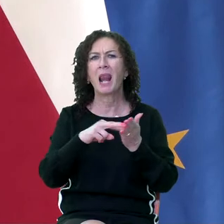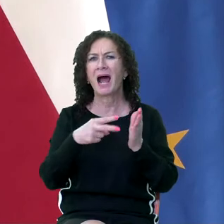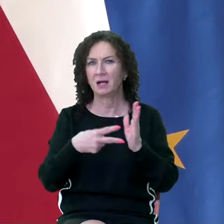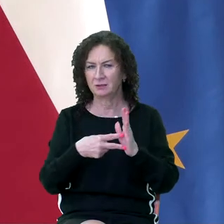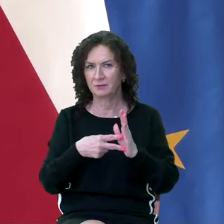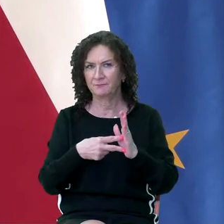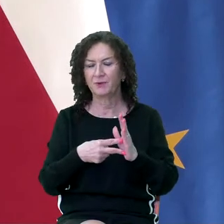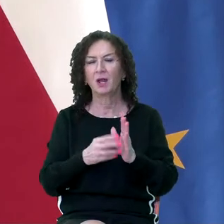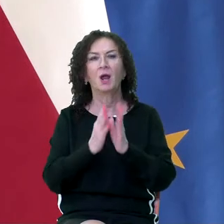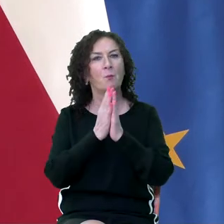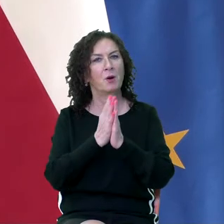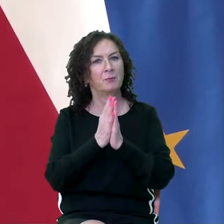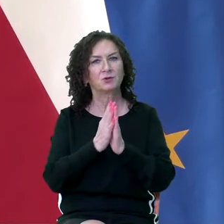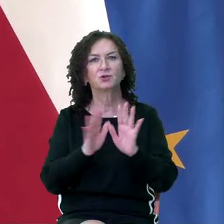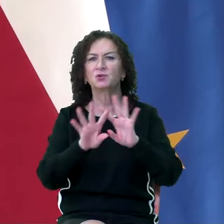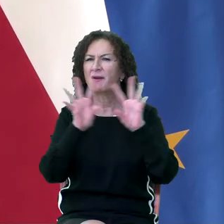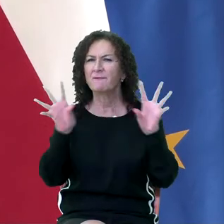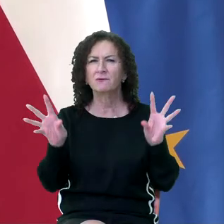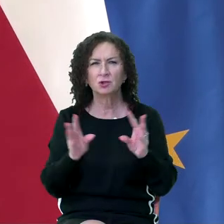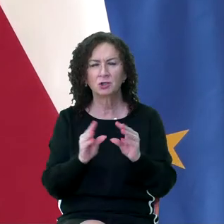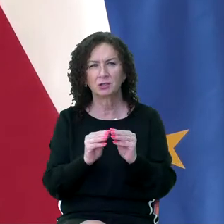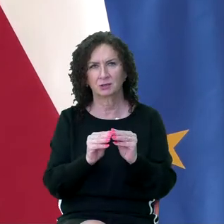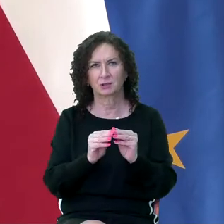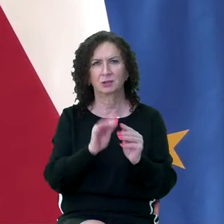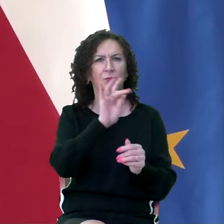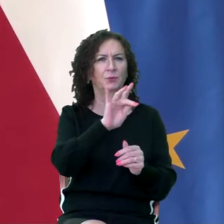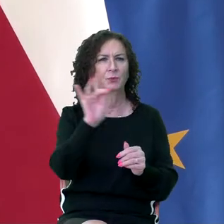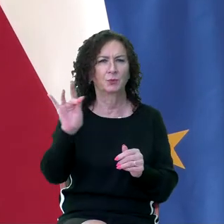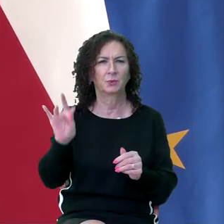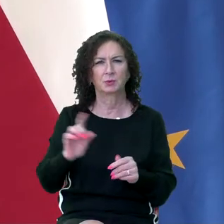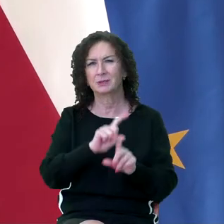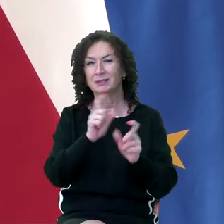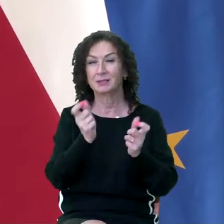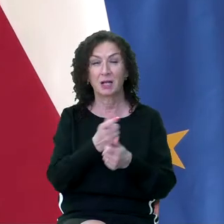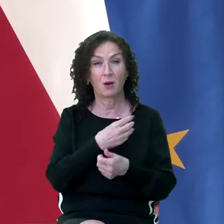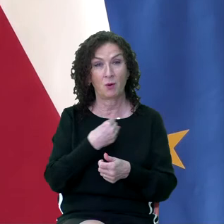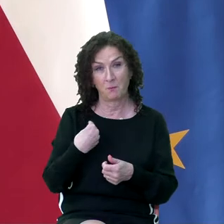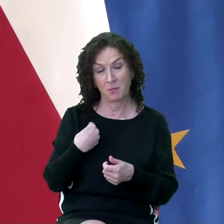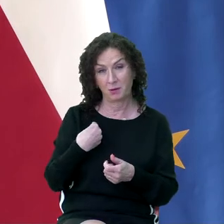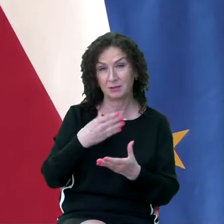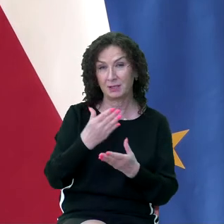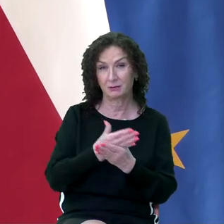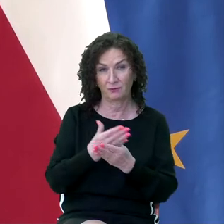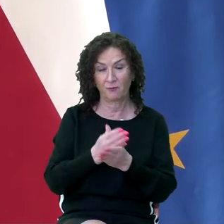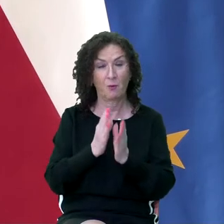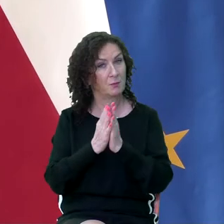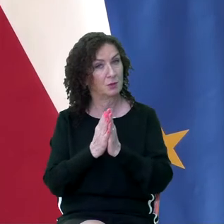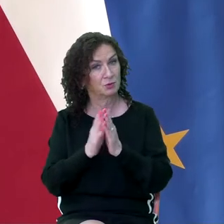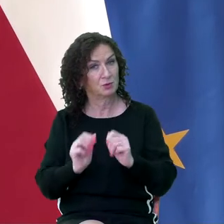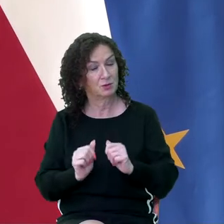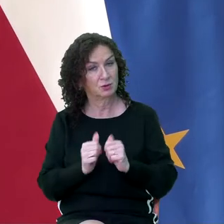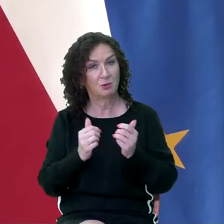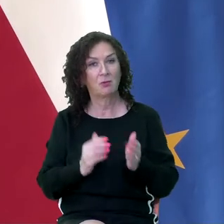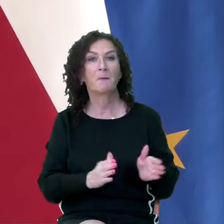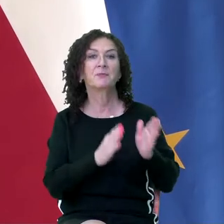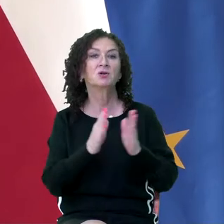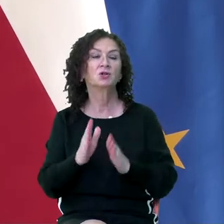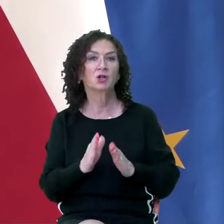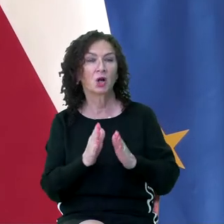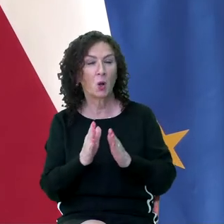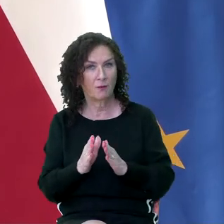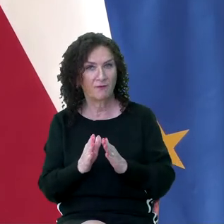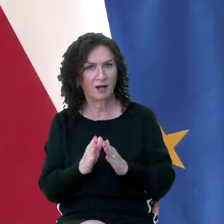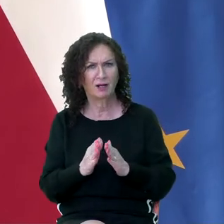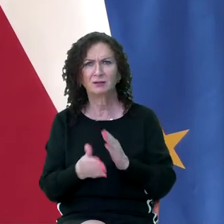archiwistów w całym kraju, żeby wspomogli nas w przygotowaniu tej bazy źródłowej, której efekty Państwo dzisiaj